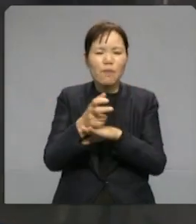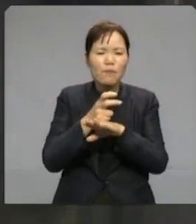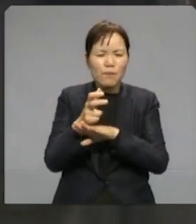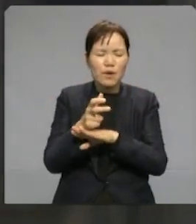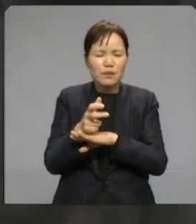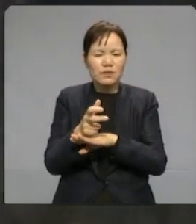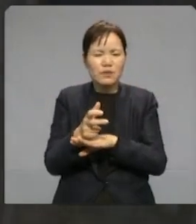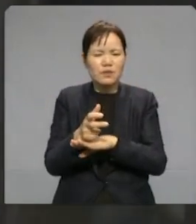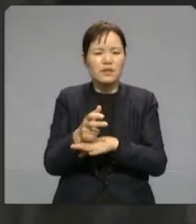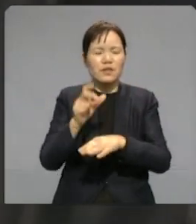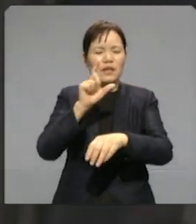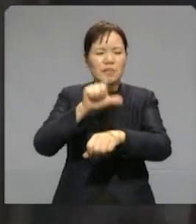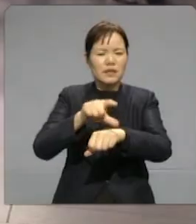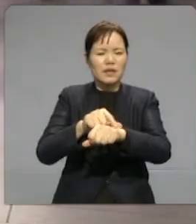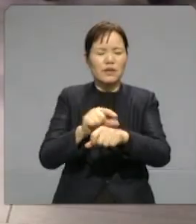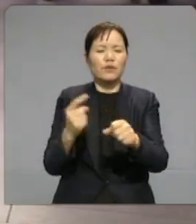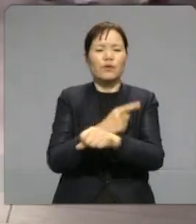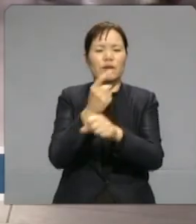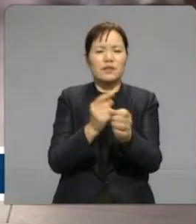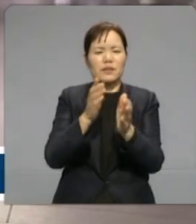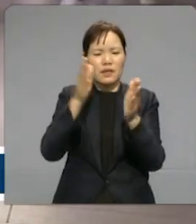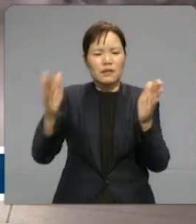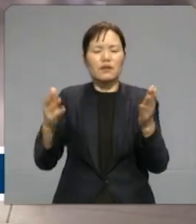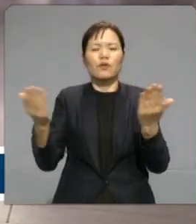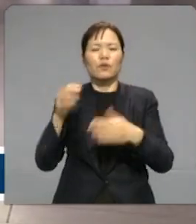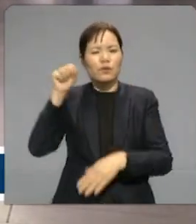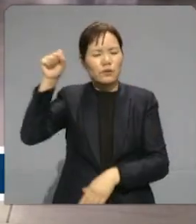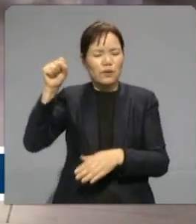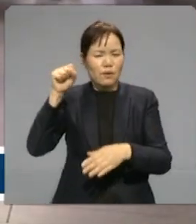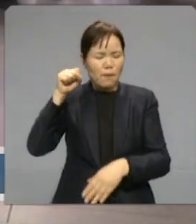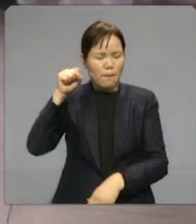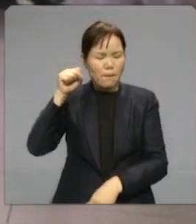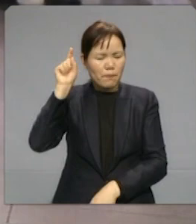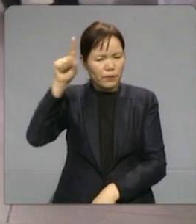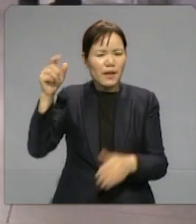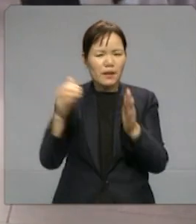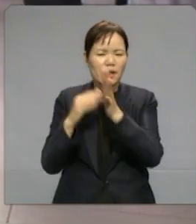1시간씩 연장했습니다. 노조 파업은 내일까지